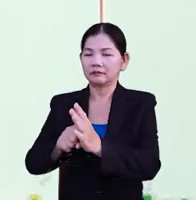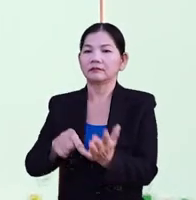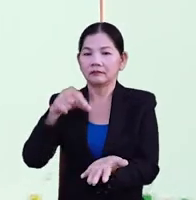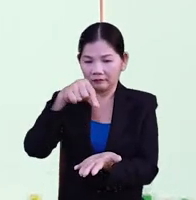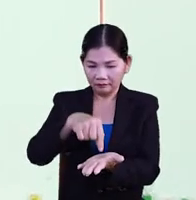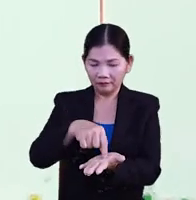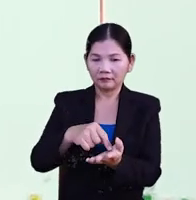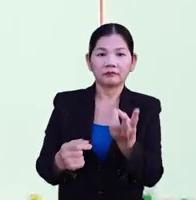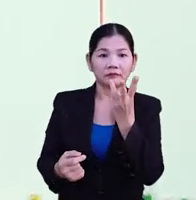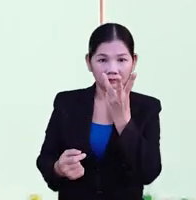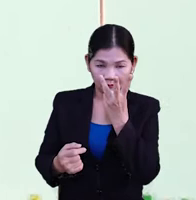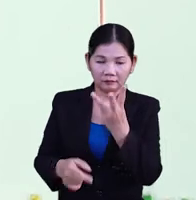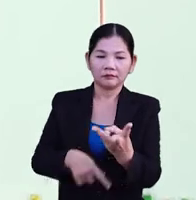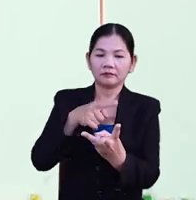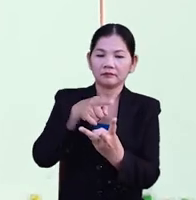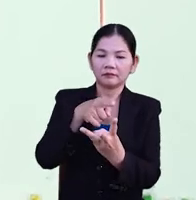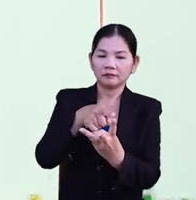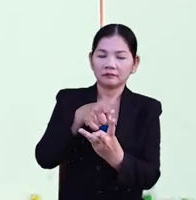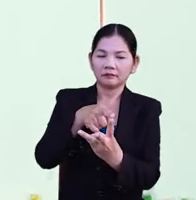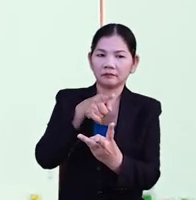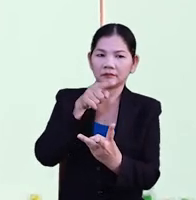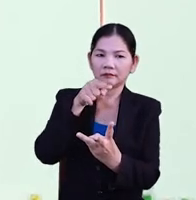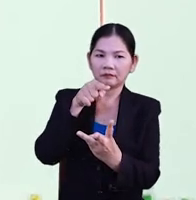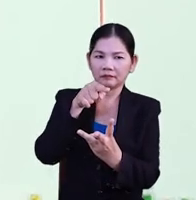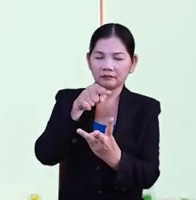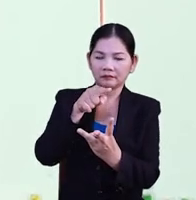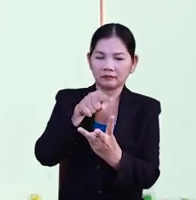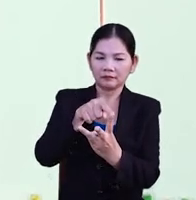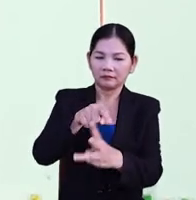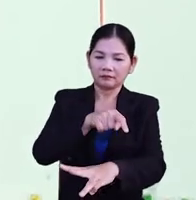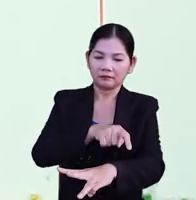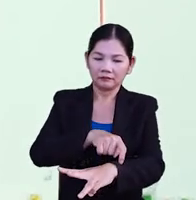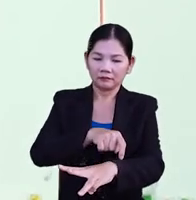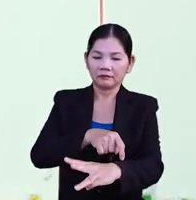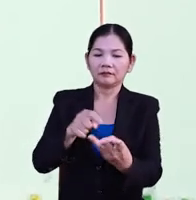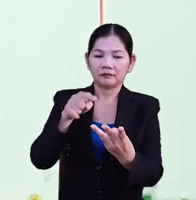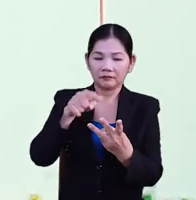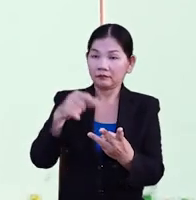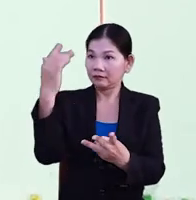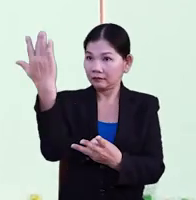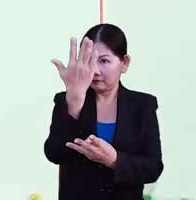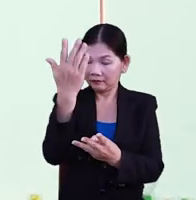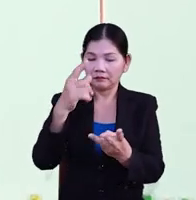ណ្ដាលតោះចូលរួមឆ្លើយទាំងអស់គ្នាចា